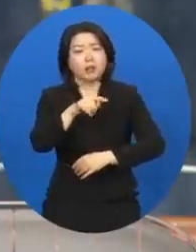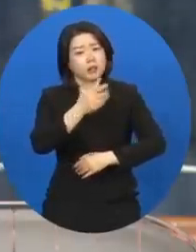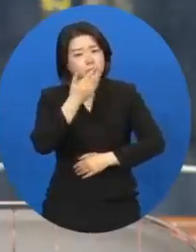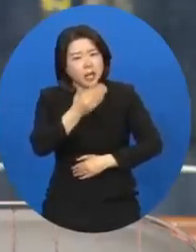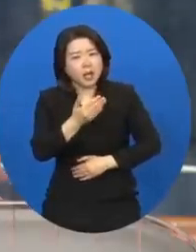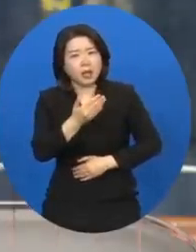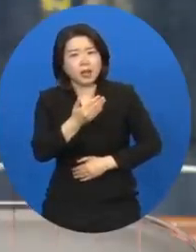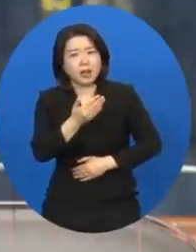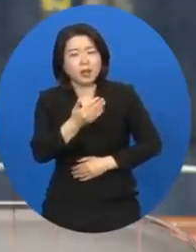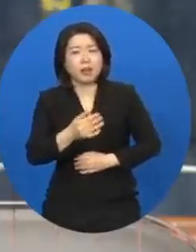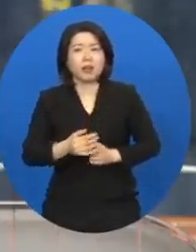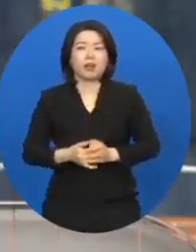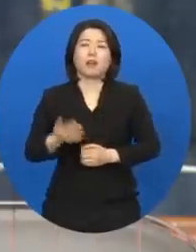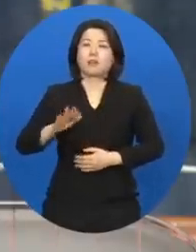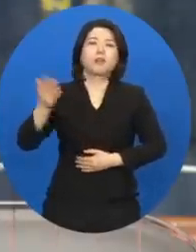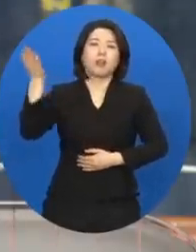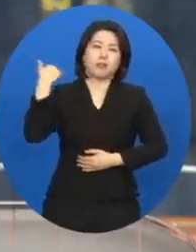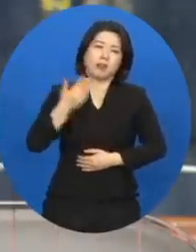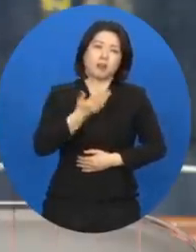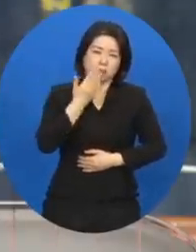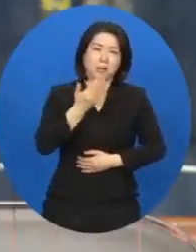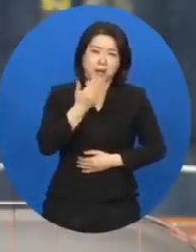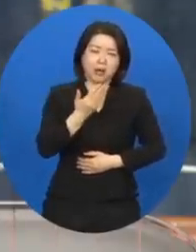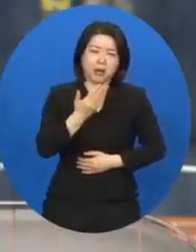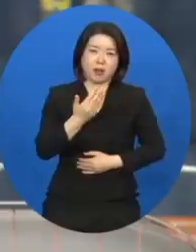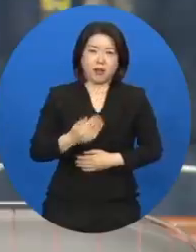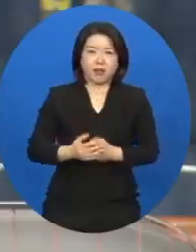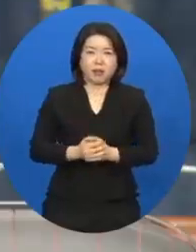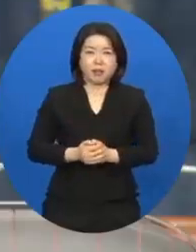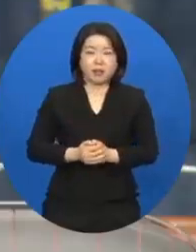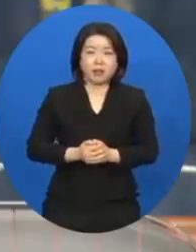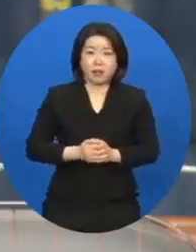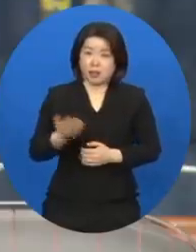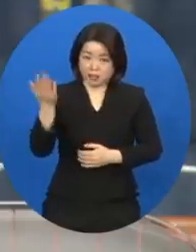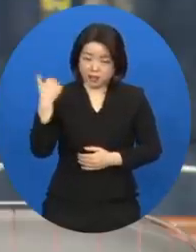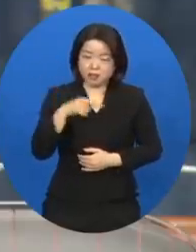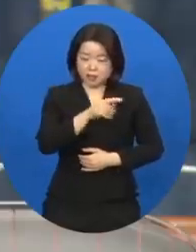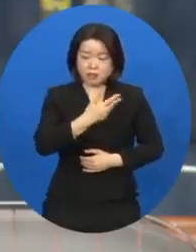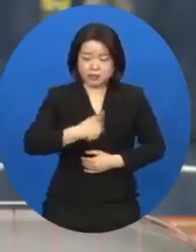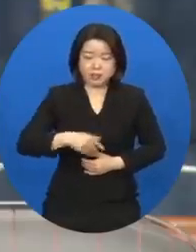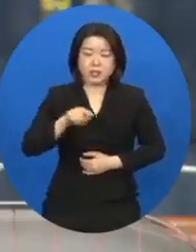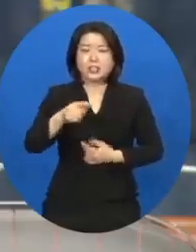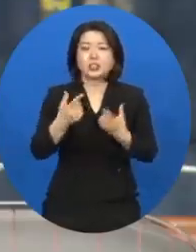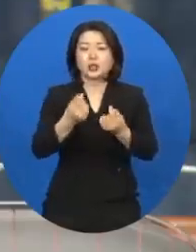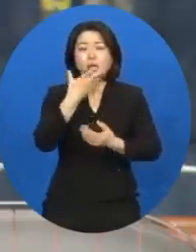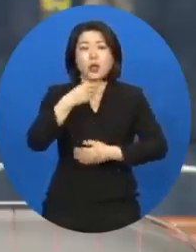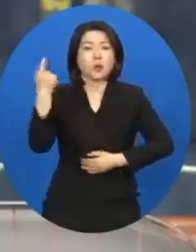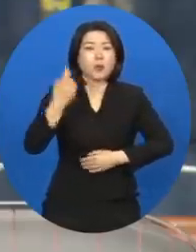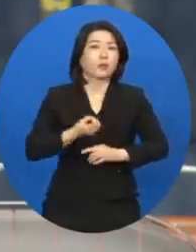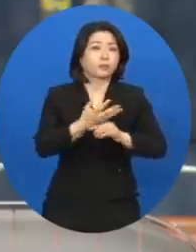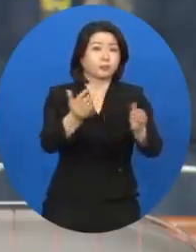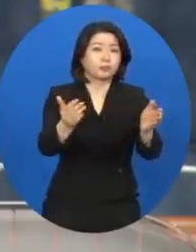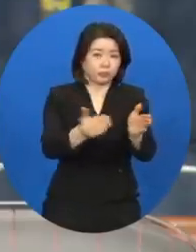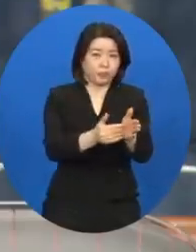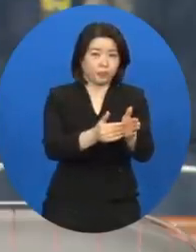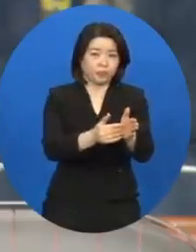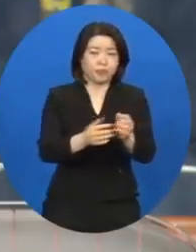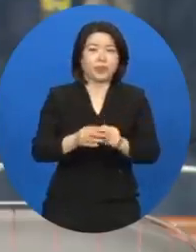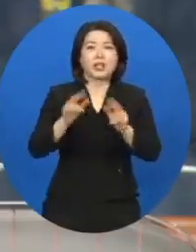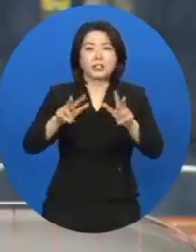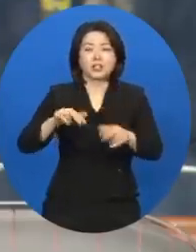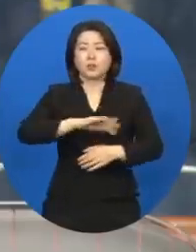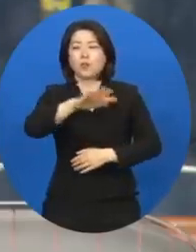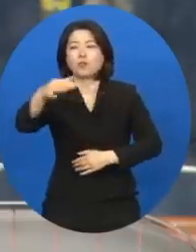일이겠습니까? 근데 가능했어요. 그들은 그렇게 복음을 전했고 그리고 지금 우리에게까지